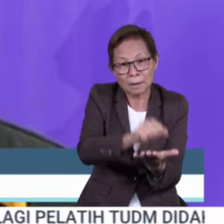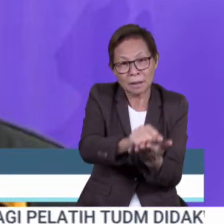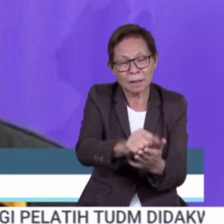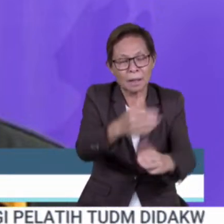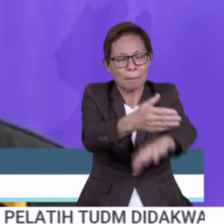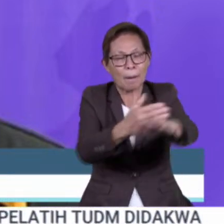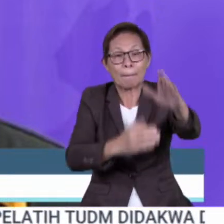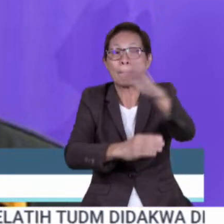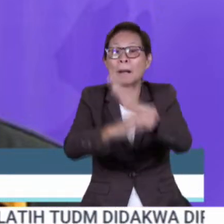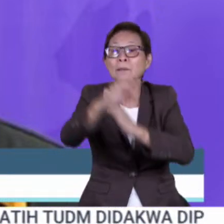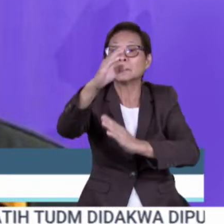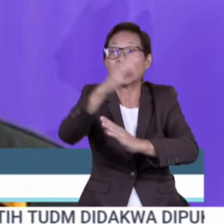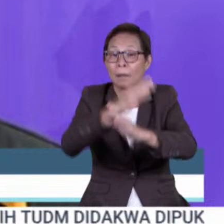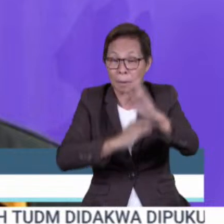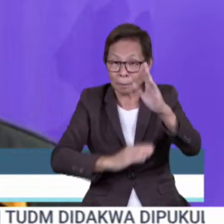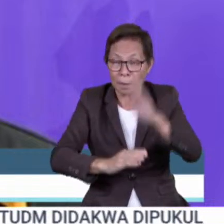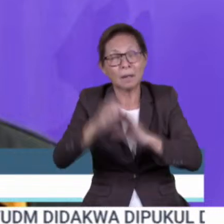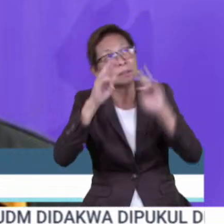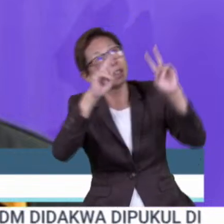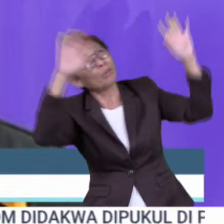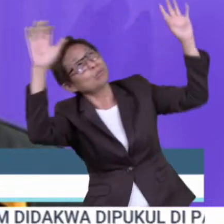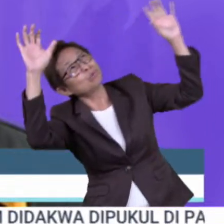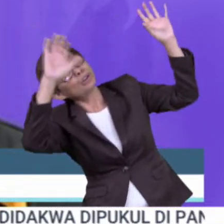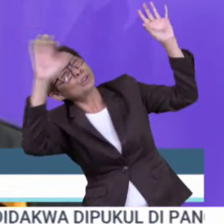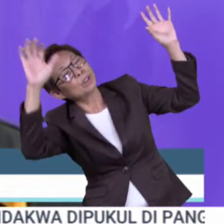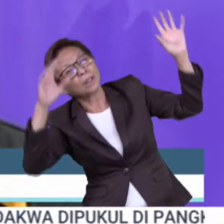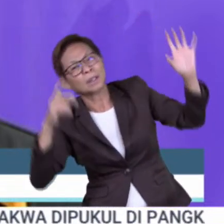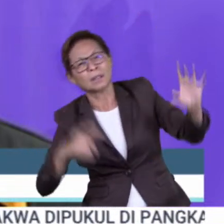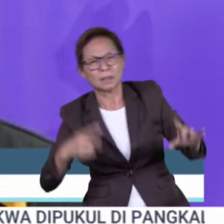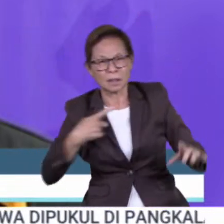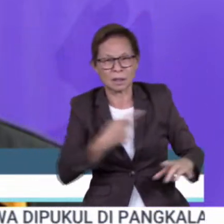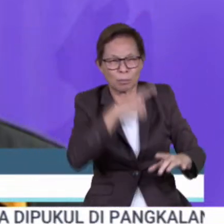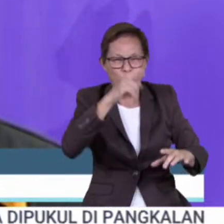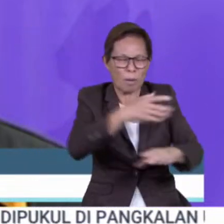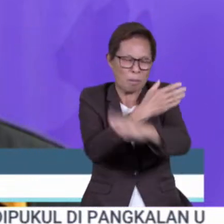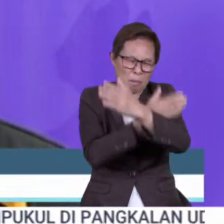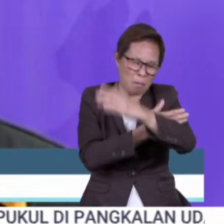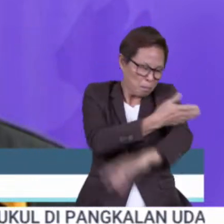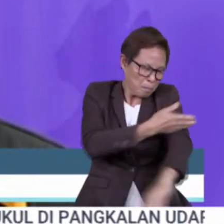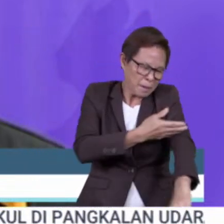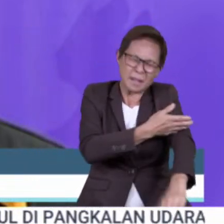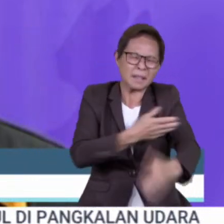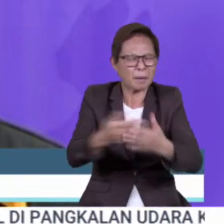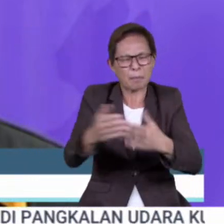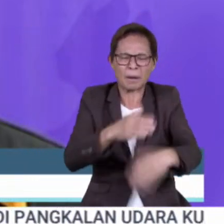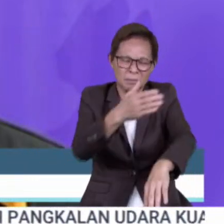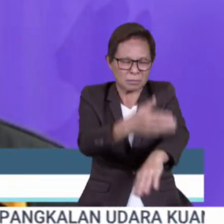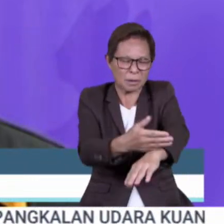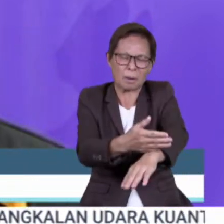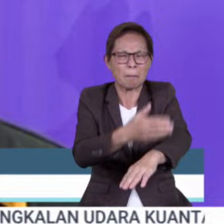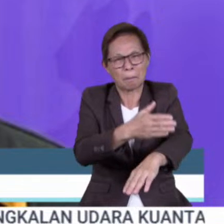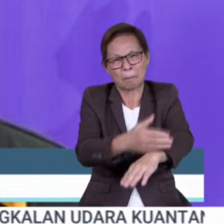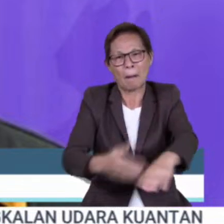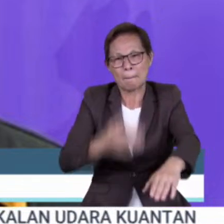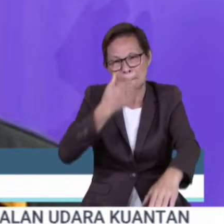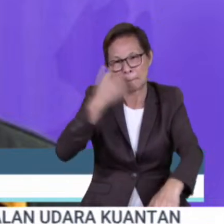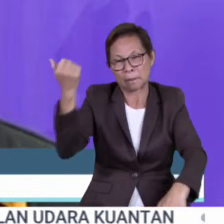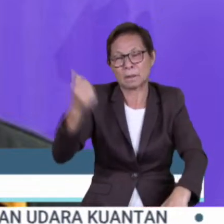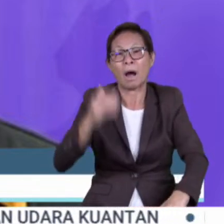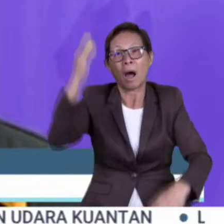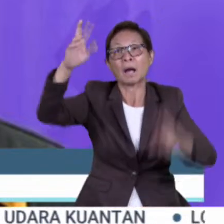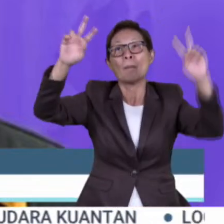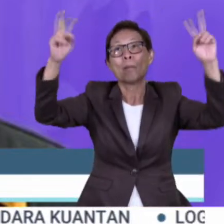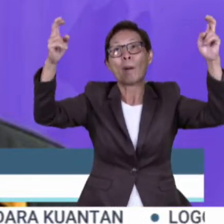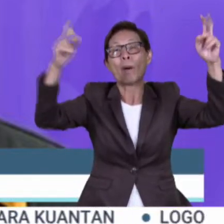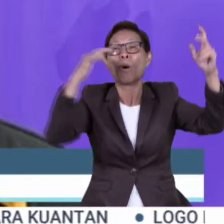panjang, walaupun bila tengok cuaca macam kita patut buat tangan pendek lah. Tapi tak apa, tangan panjang nampak lagi selesa dan ia akan